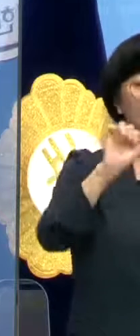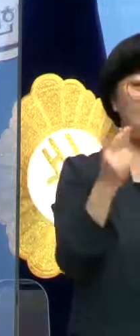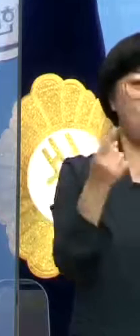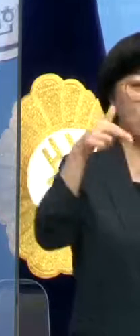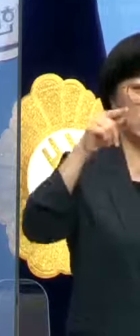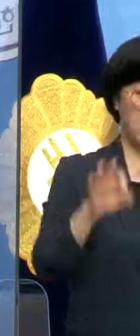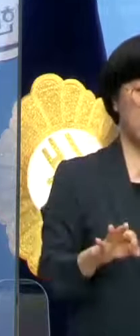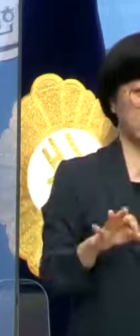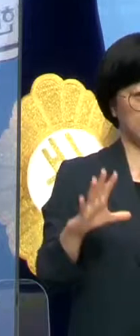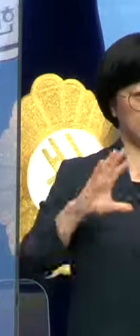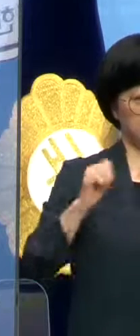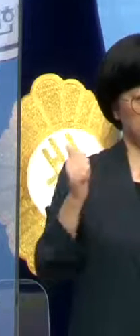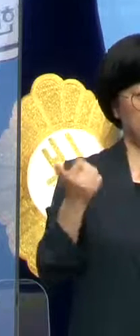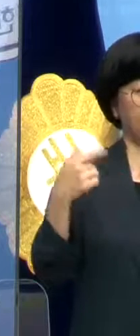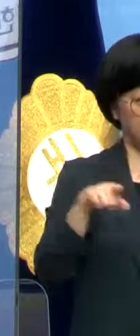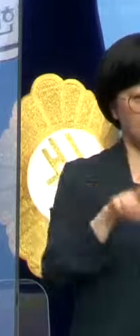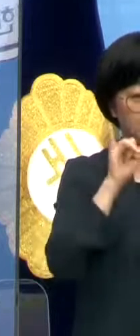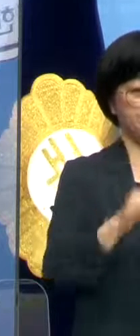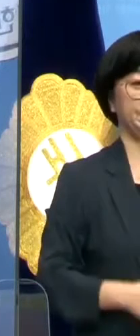자리해 주셨습니다